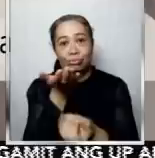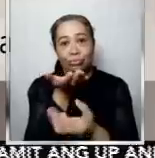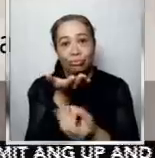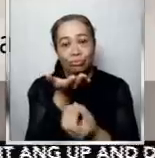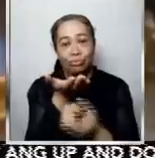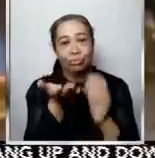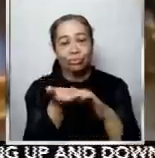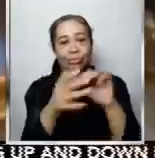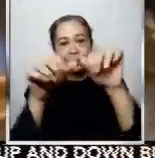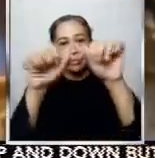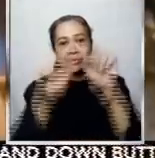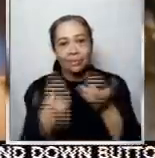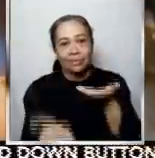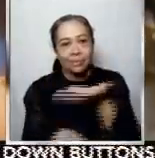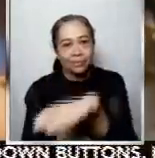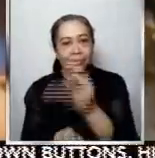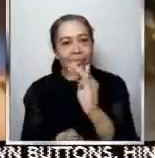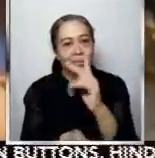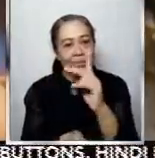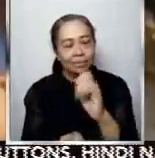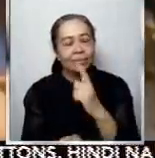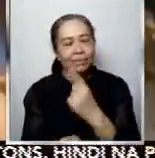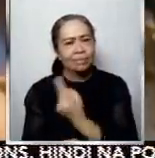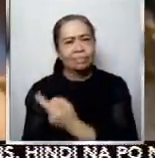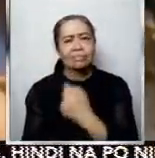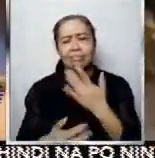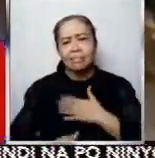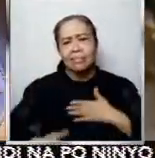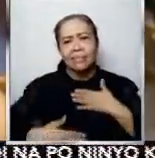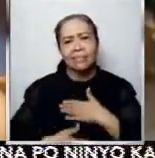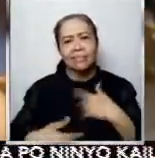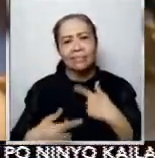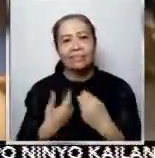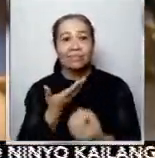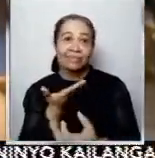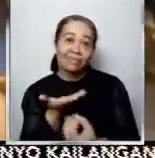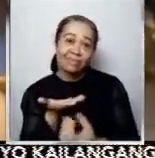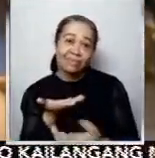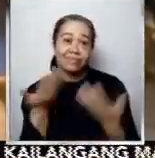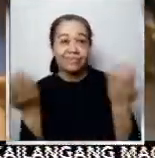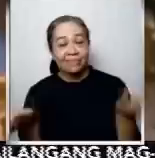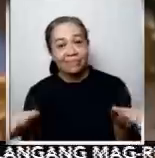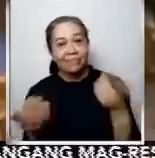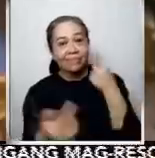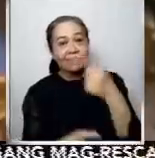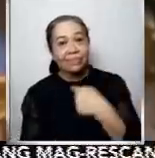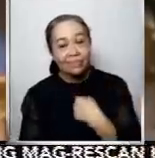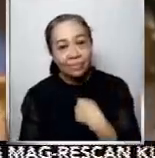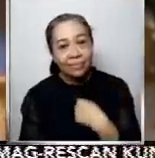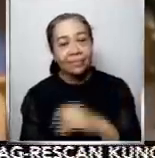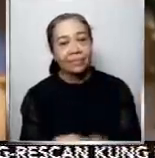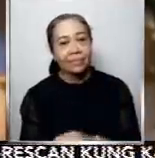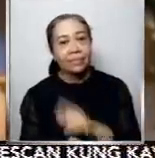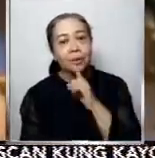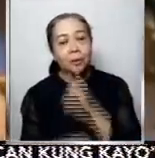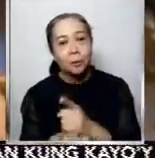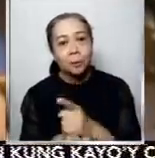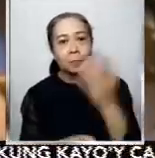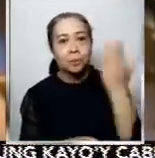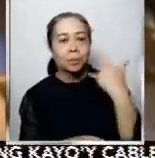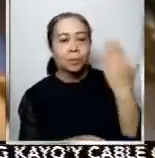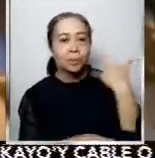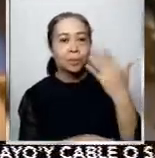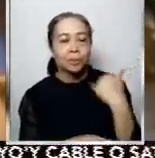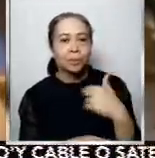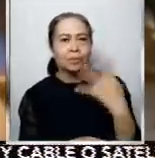unika iha. Naaaliw ako sa ngayon na magluto, and para sa akin, kasi before, 4 years ago,